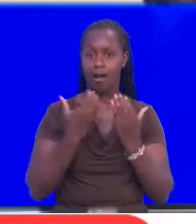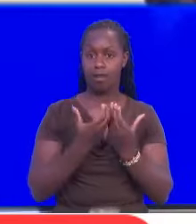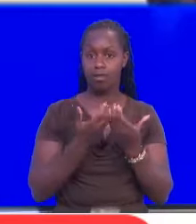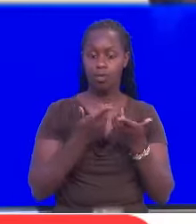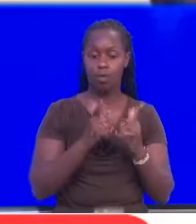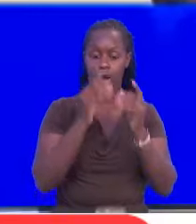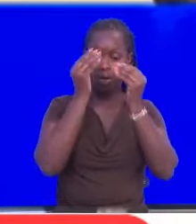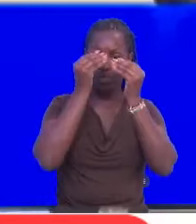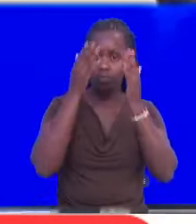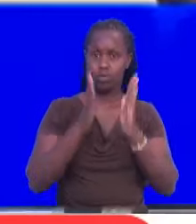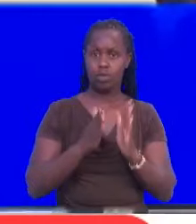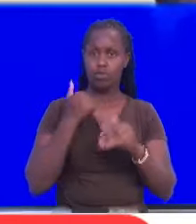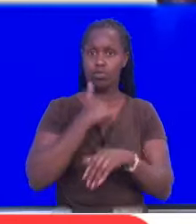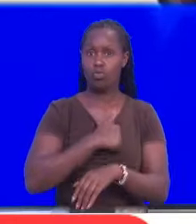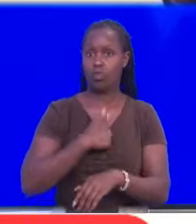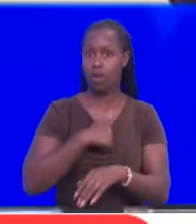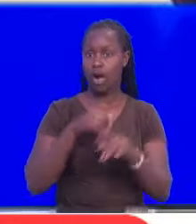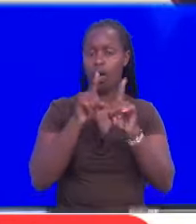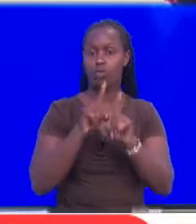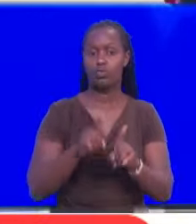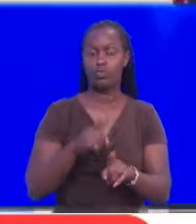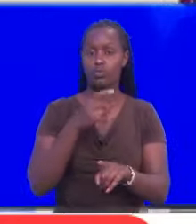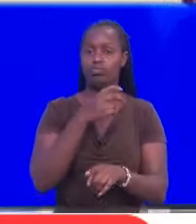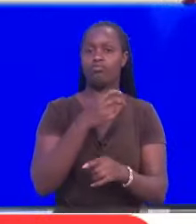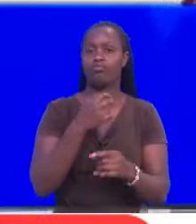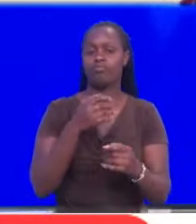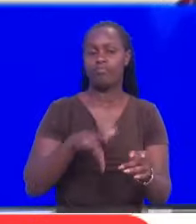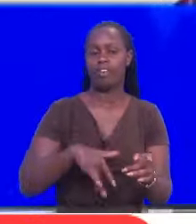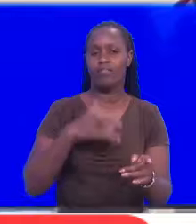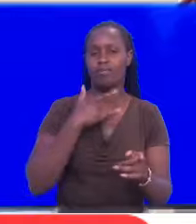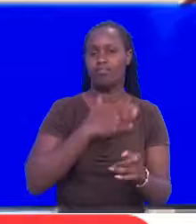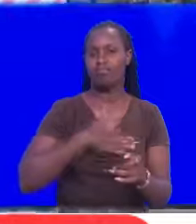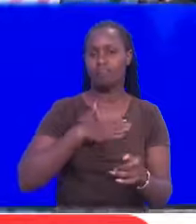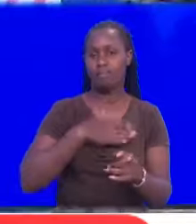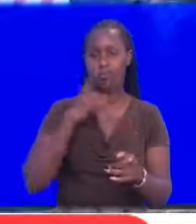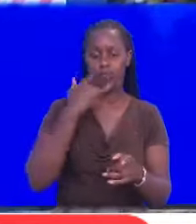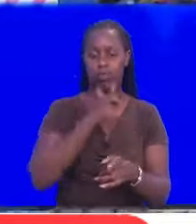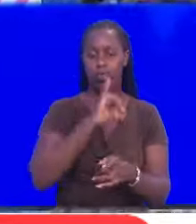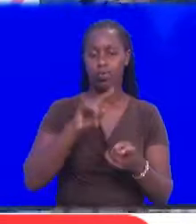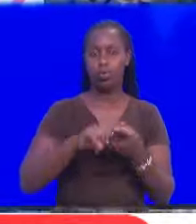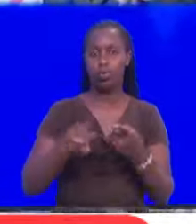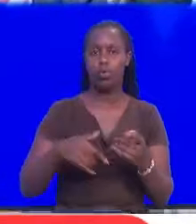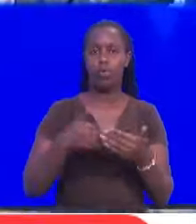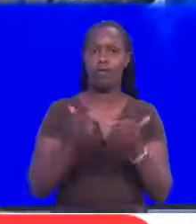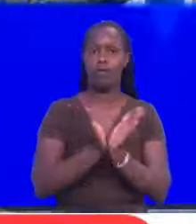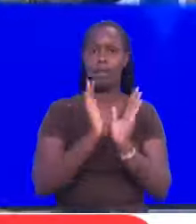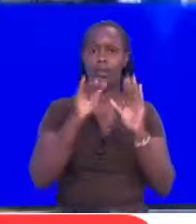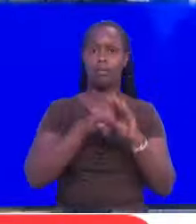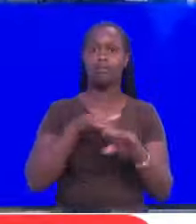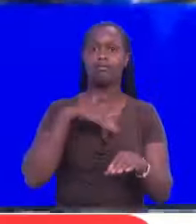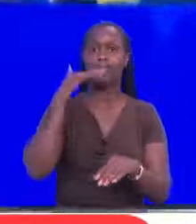to console with those who have lost their loved ones. Vera Alberta,